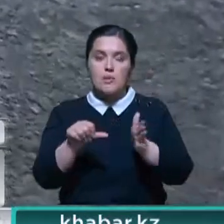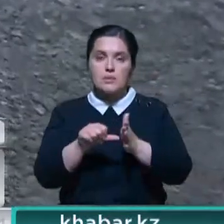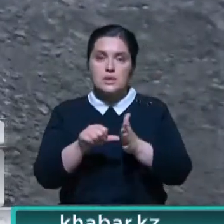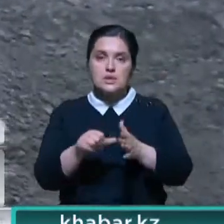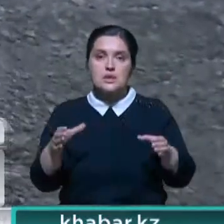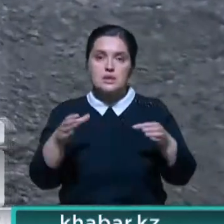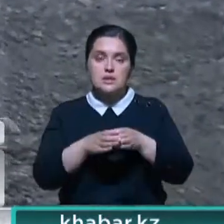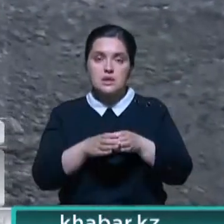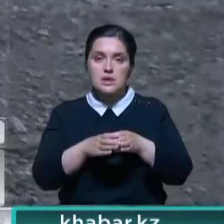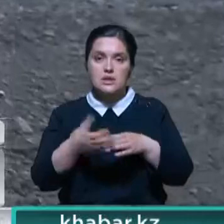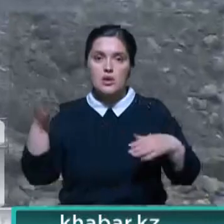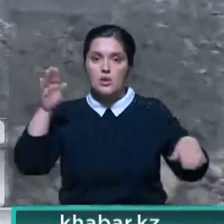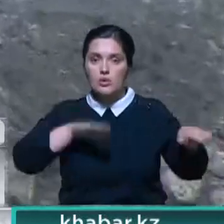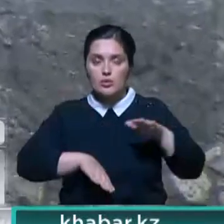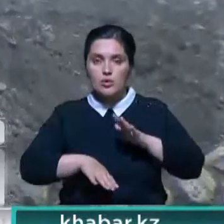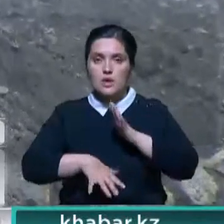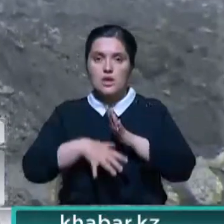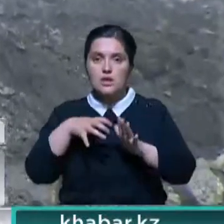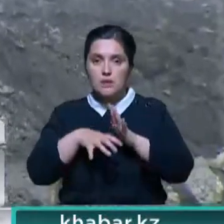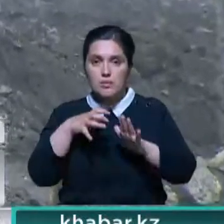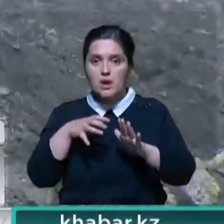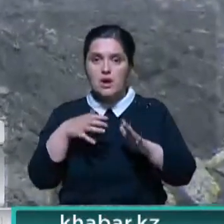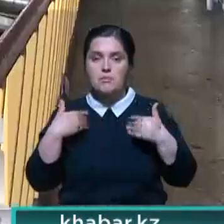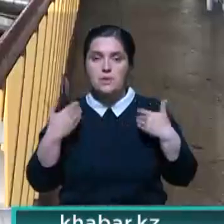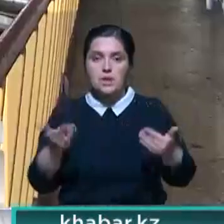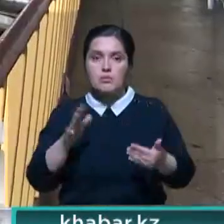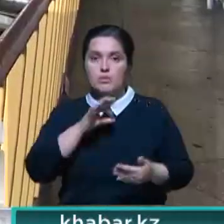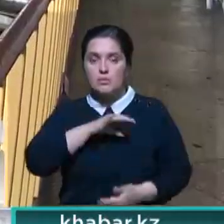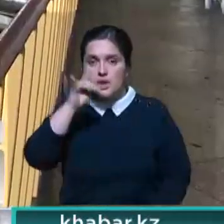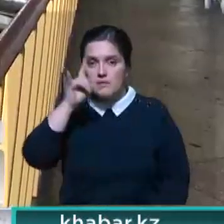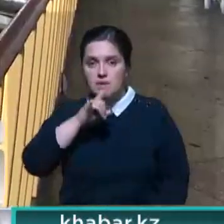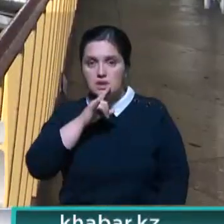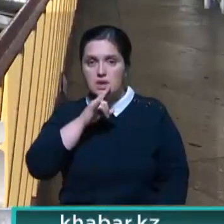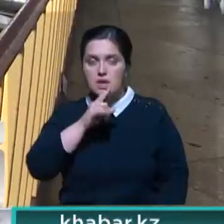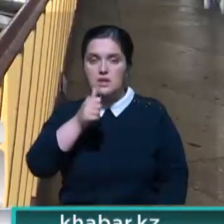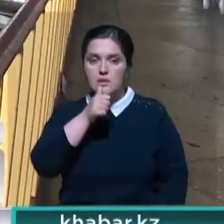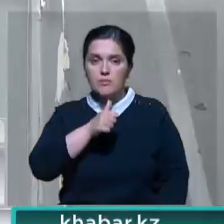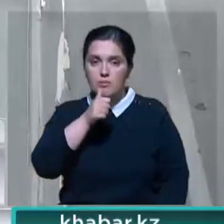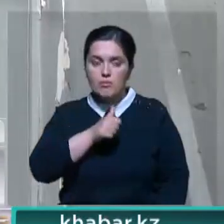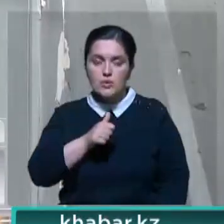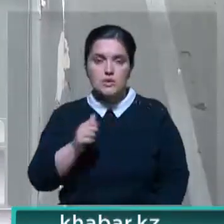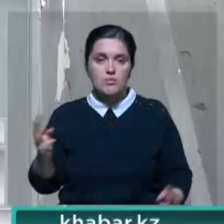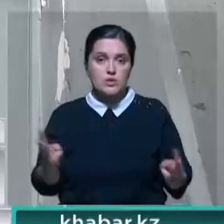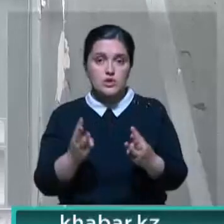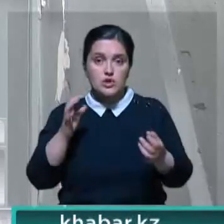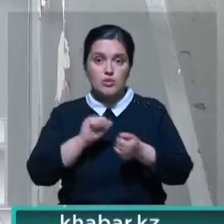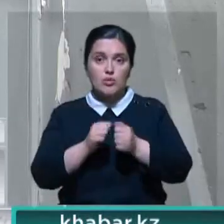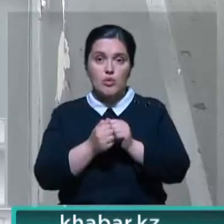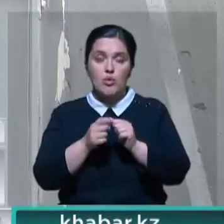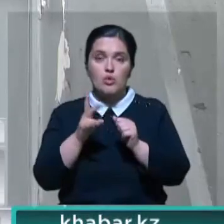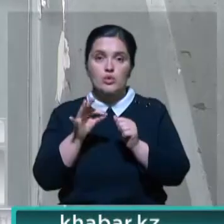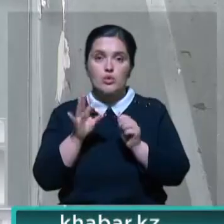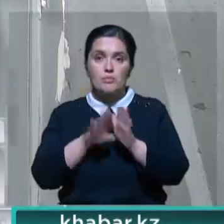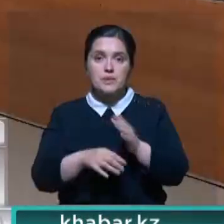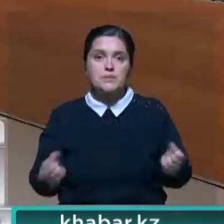эксперты. Представители ассоциации горнодобывающих предприятий предлагают применять в Казахстане экологические способы сжигания